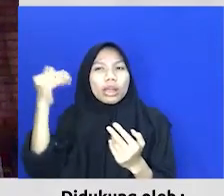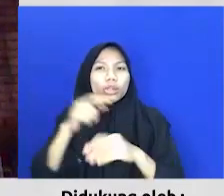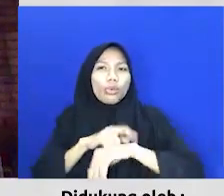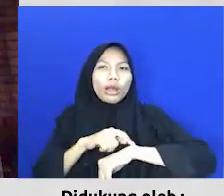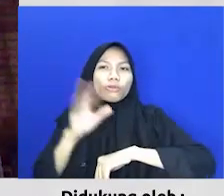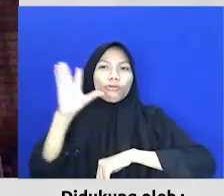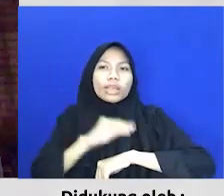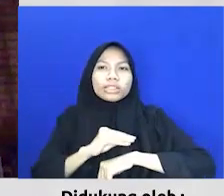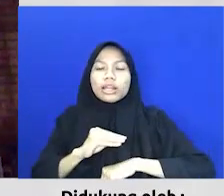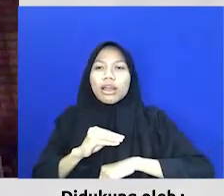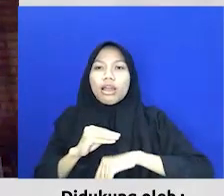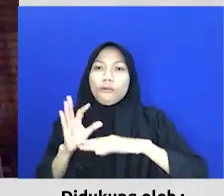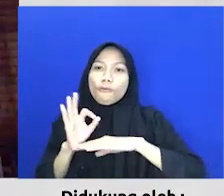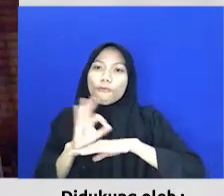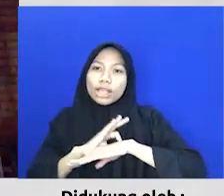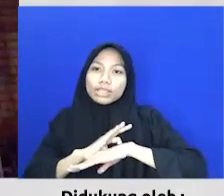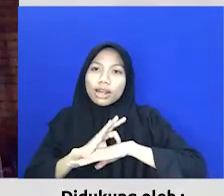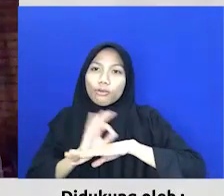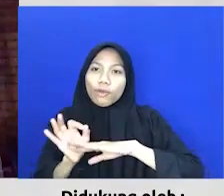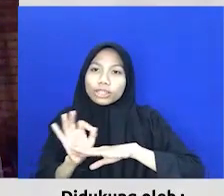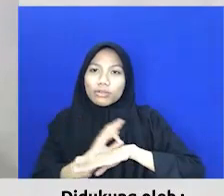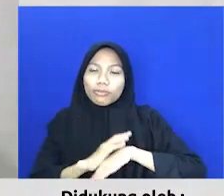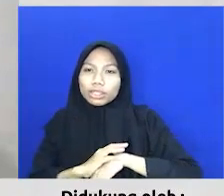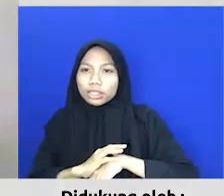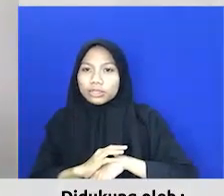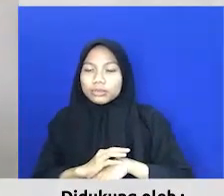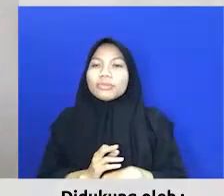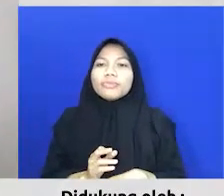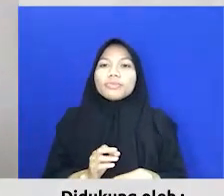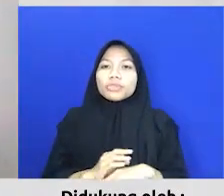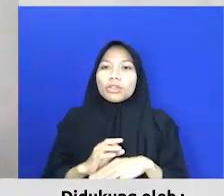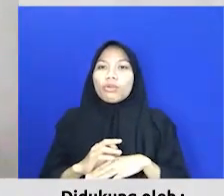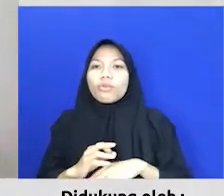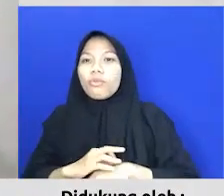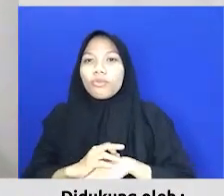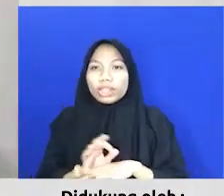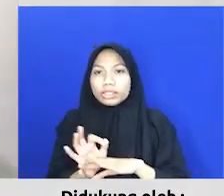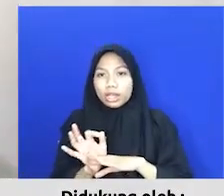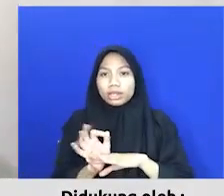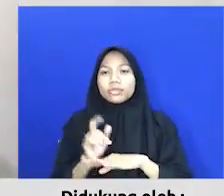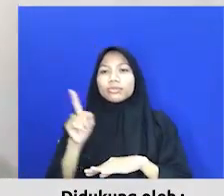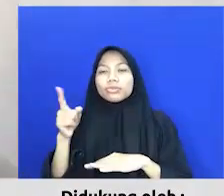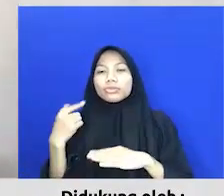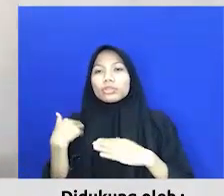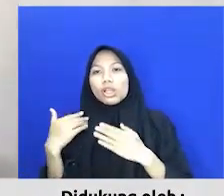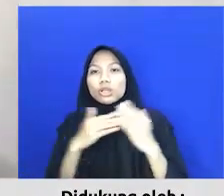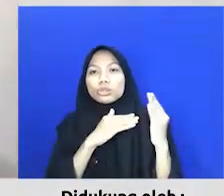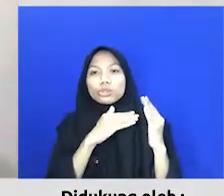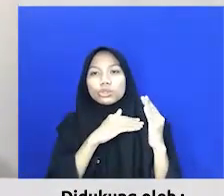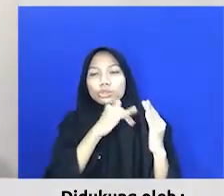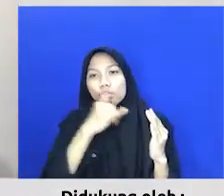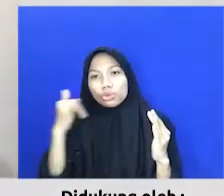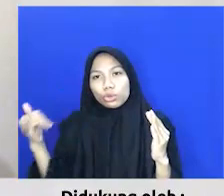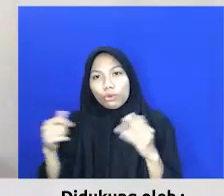nggak sih kita tengok sekarang dan kita jadikan bahan belajar? Gitu? Bisa banget. Gua bisa menjawab itu. Gua melakukannya,